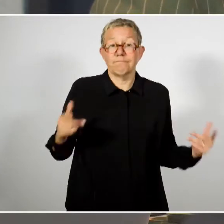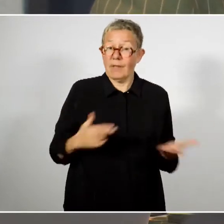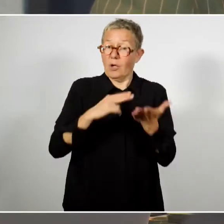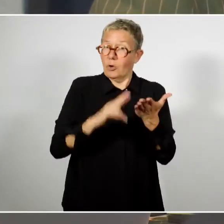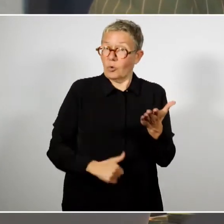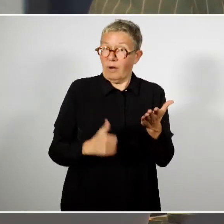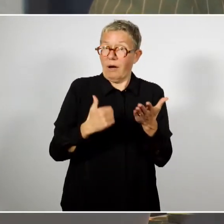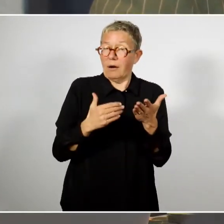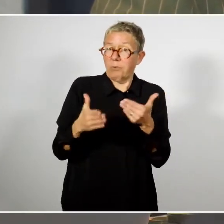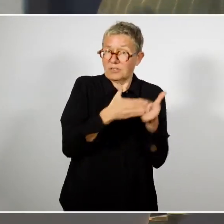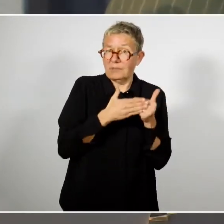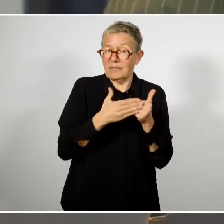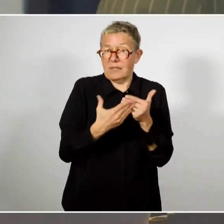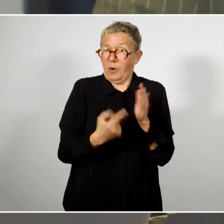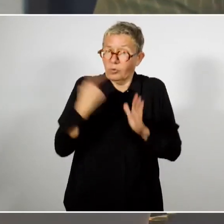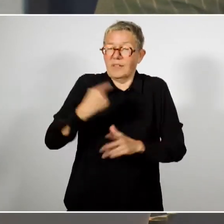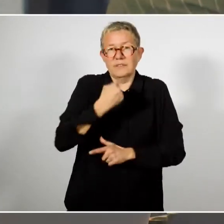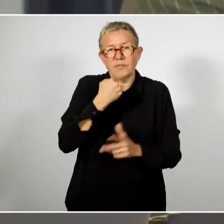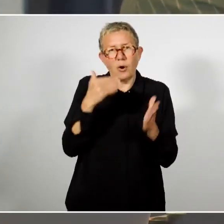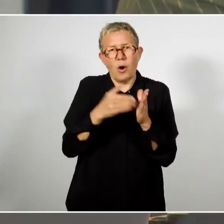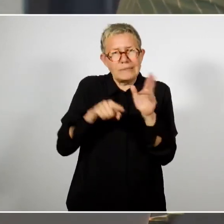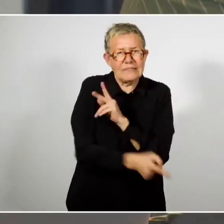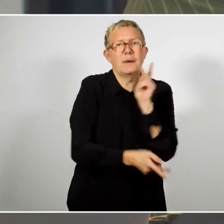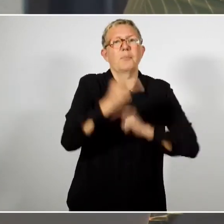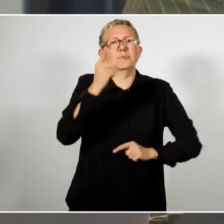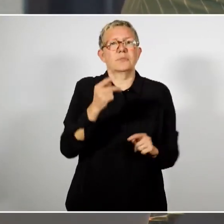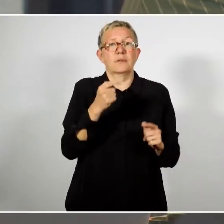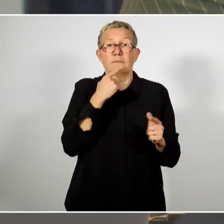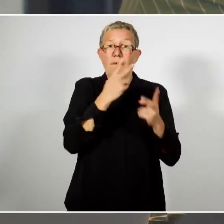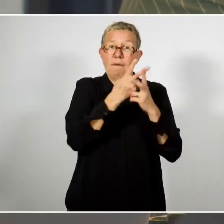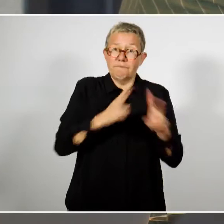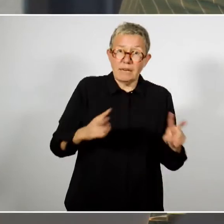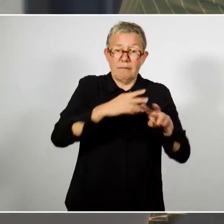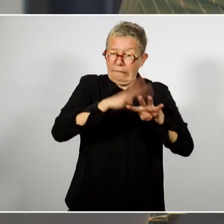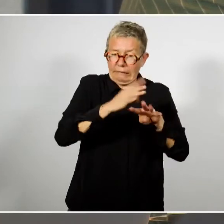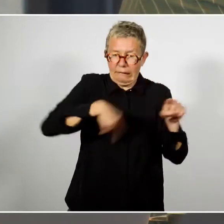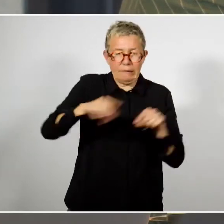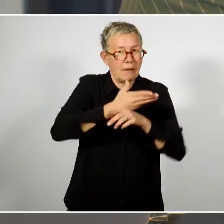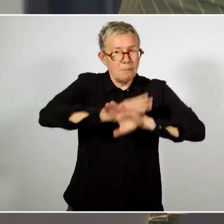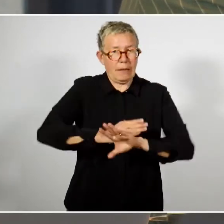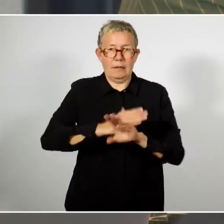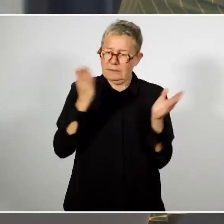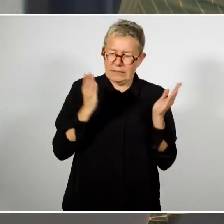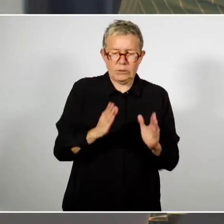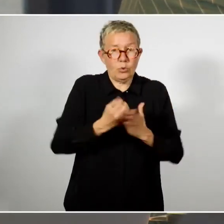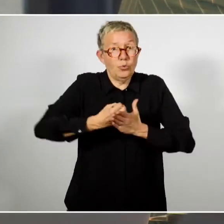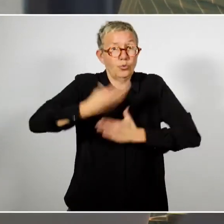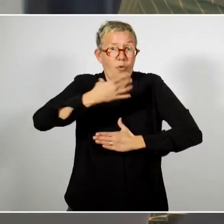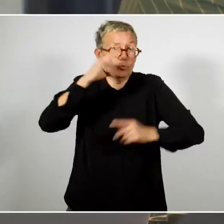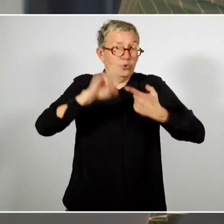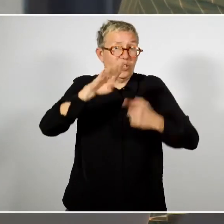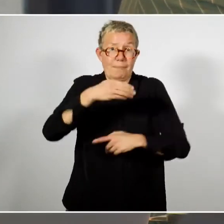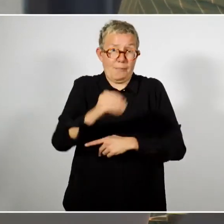c'est le signe qu'il est temps d'aller encore plus loin. Les communes et les quartiers sont mûrs pour intégrer dans leur portefeuille de décision de nouveaux sujets